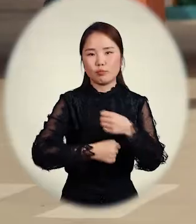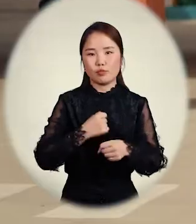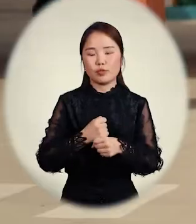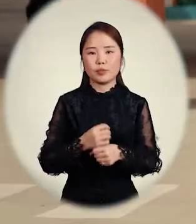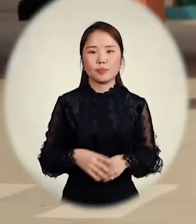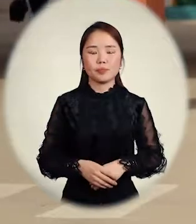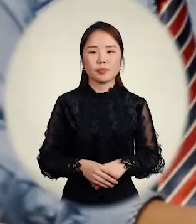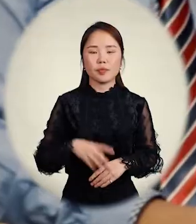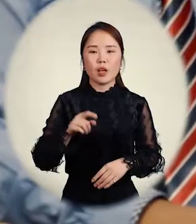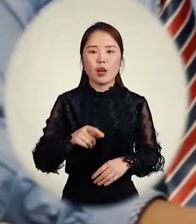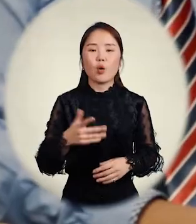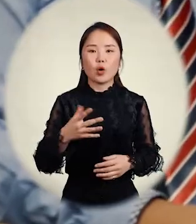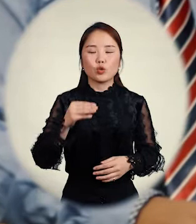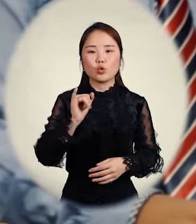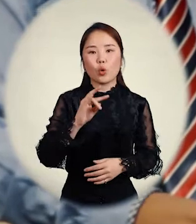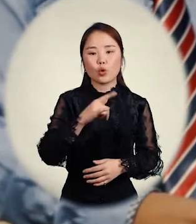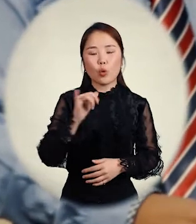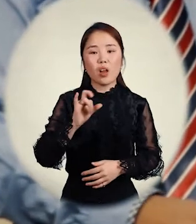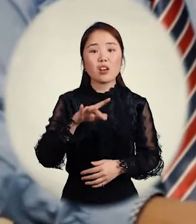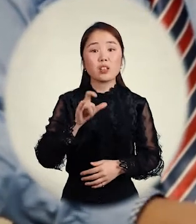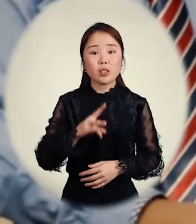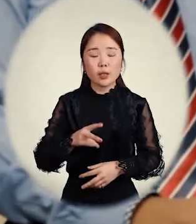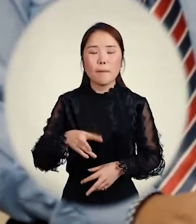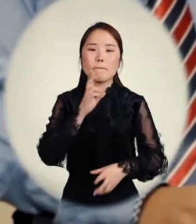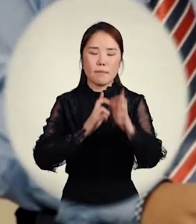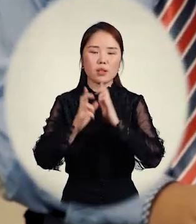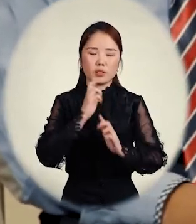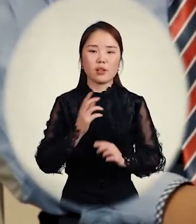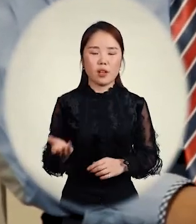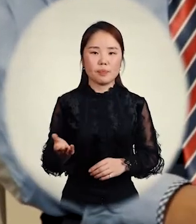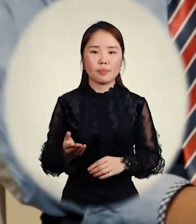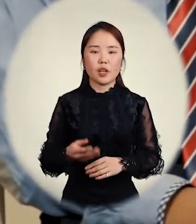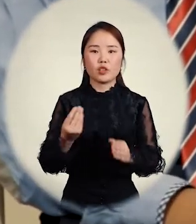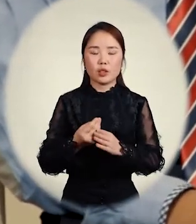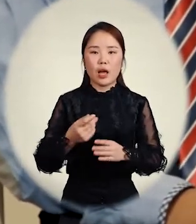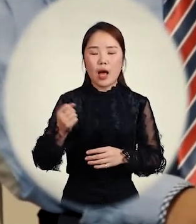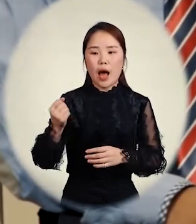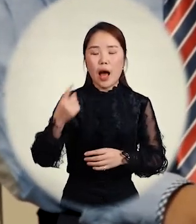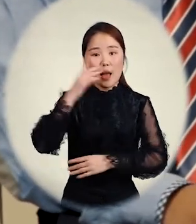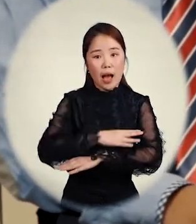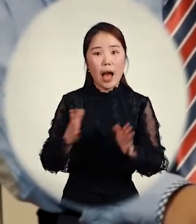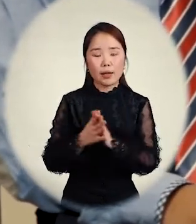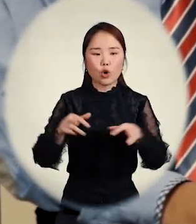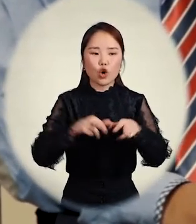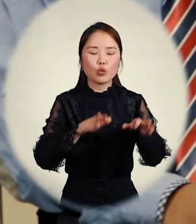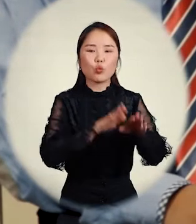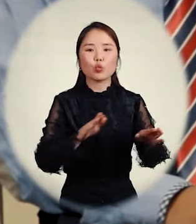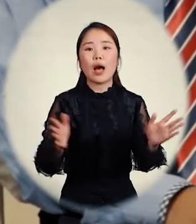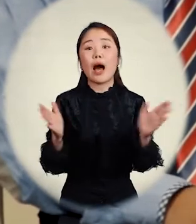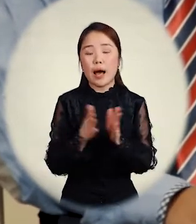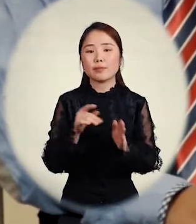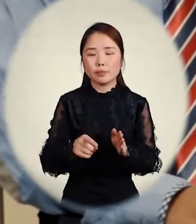юм. Төлгөөний болох толгоор эрэхтний бэрхшээлтэй. Тэгээд аскар дээр нөгөө сургуулийн хөгжлийн бэрхшээлтэй хүмүүстээ